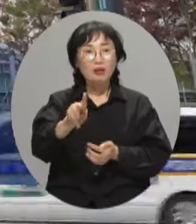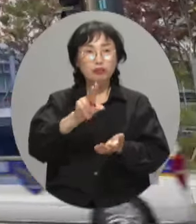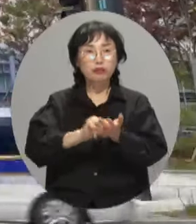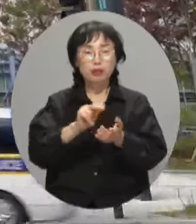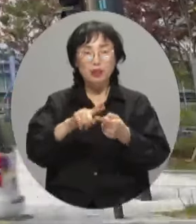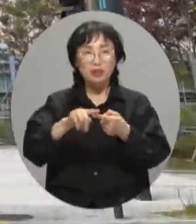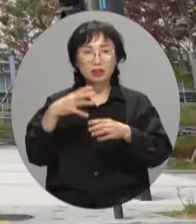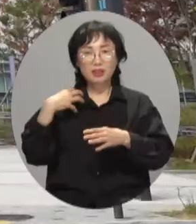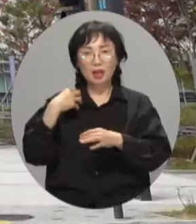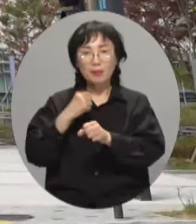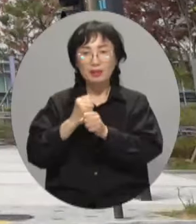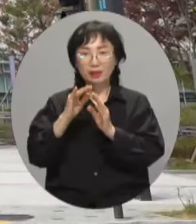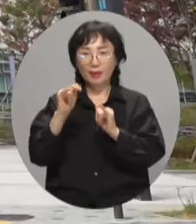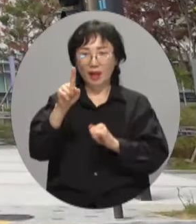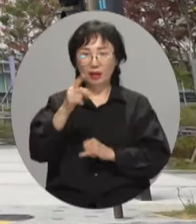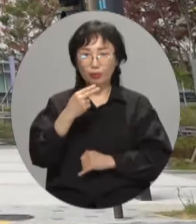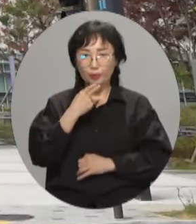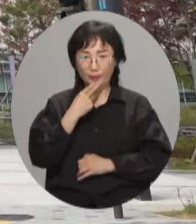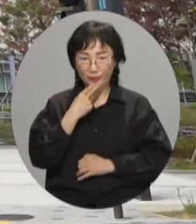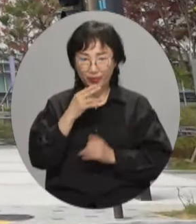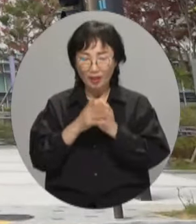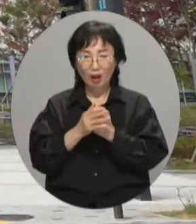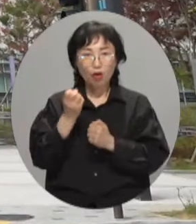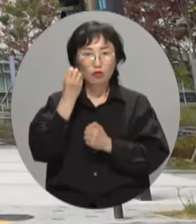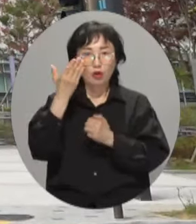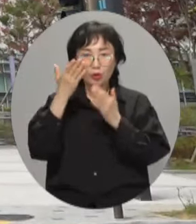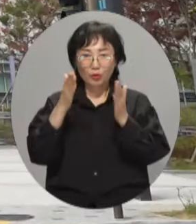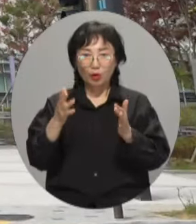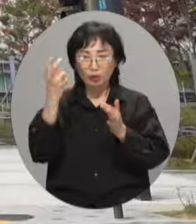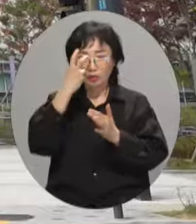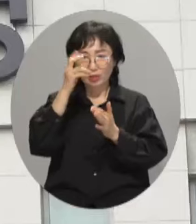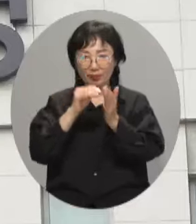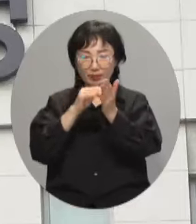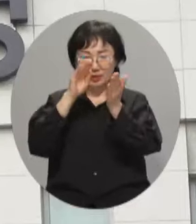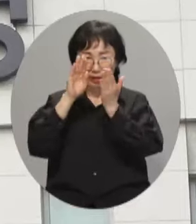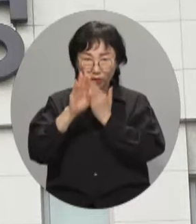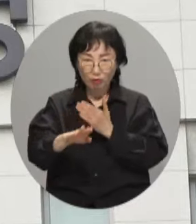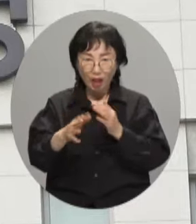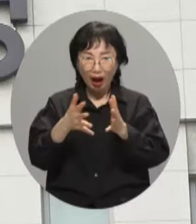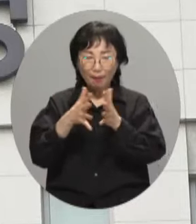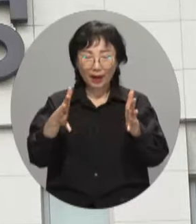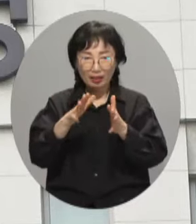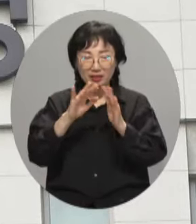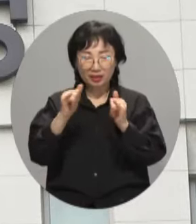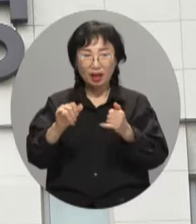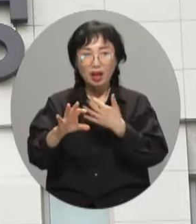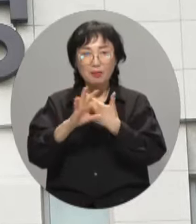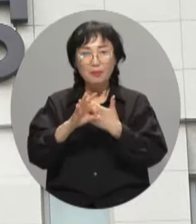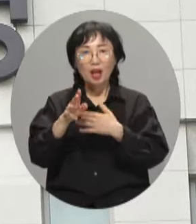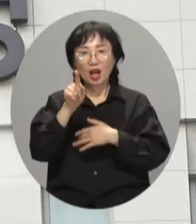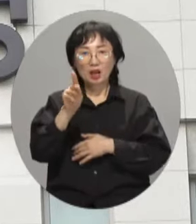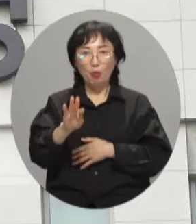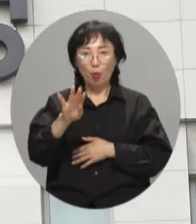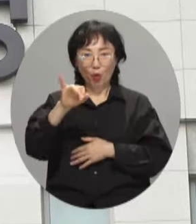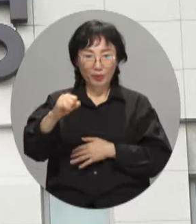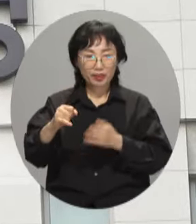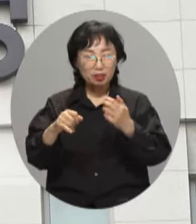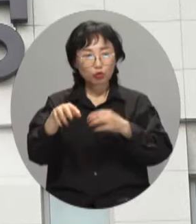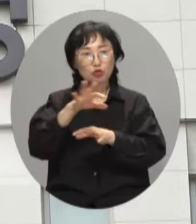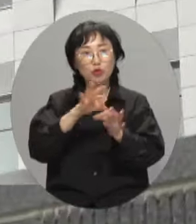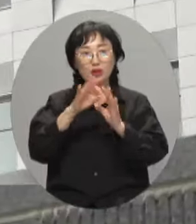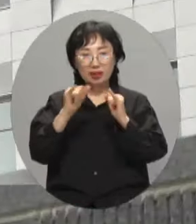거예요. 9개월여의 수사 끝에 검찰은 아파트 시공사 대표와 임대법인 운영자 등 3명을 구속하는